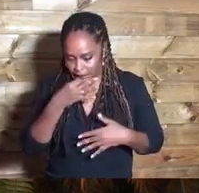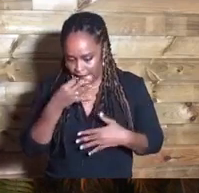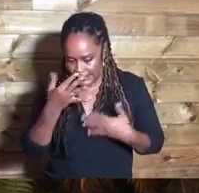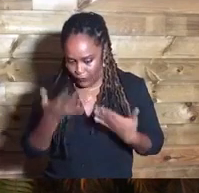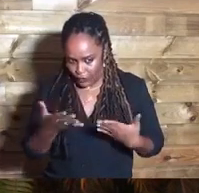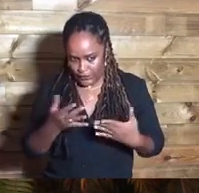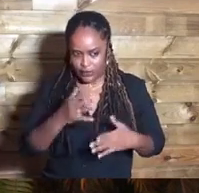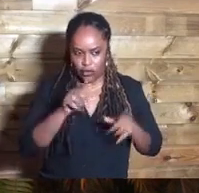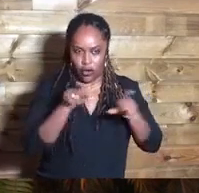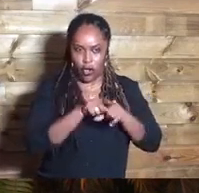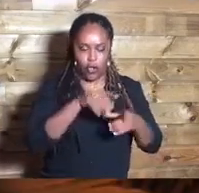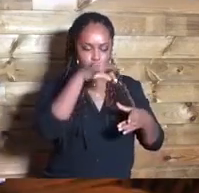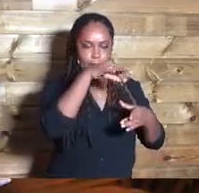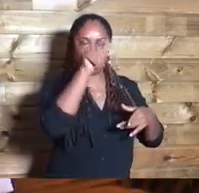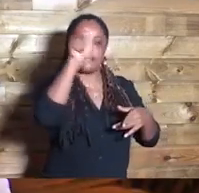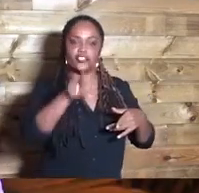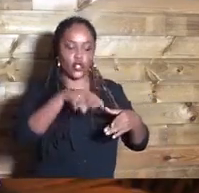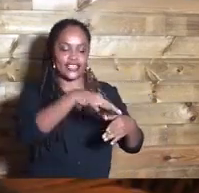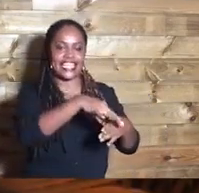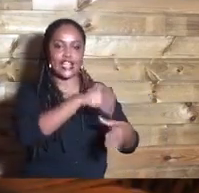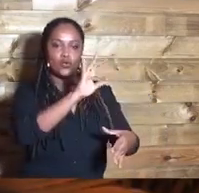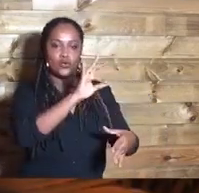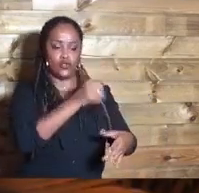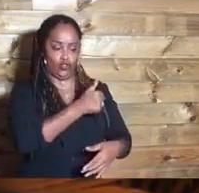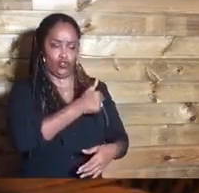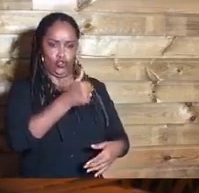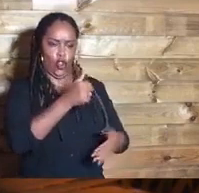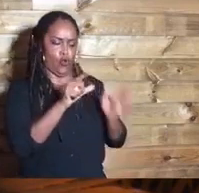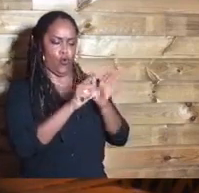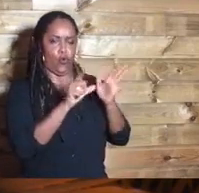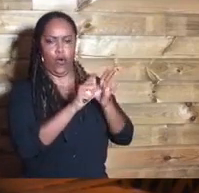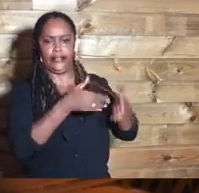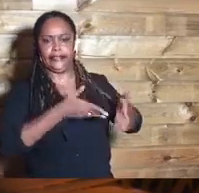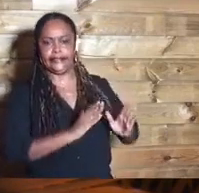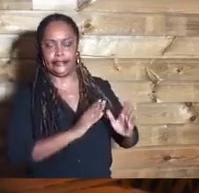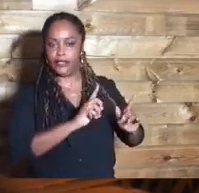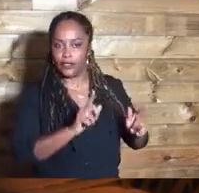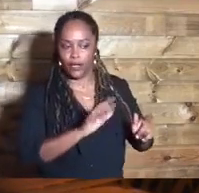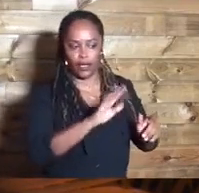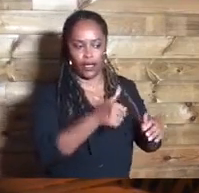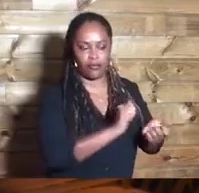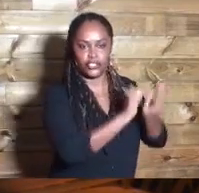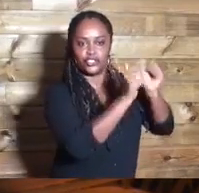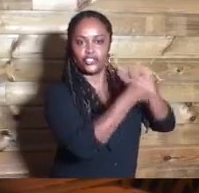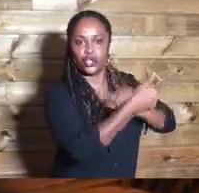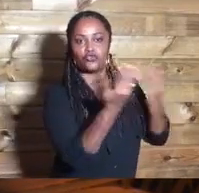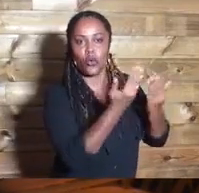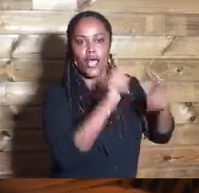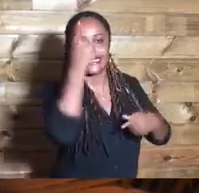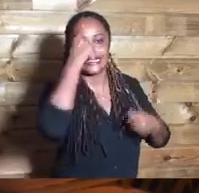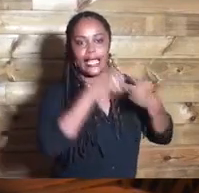les élus tout seuls, sous les CEO tout seuls dans le syndicat de l'eau à Yolassa, ils ont été transformés en syndicat du champagne.